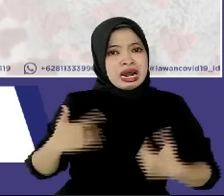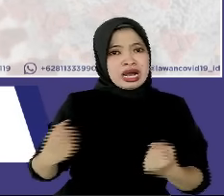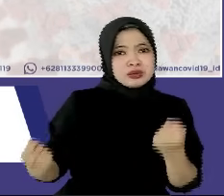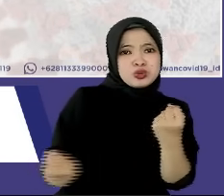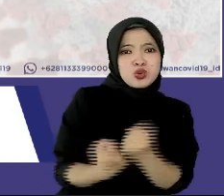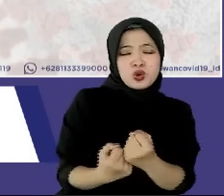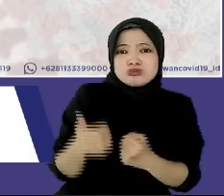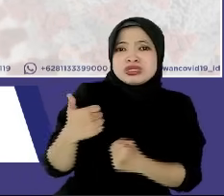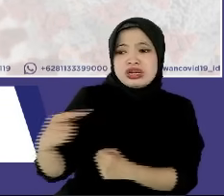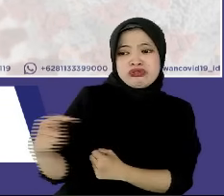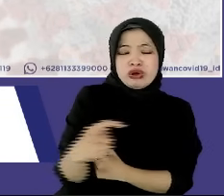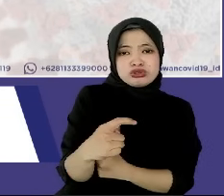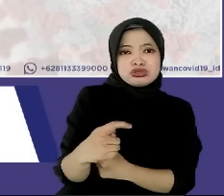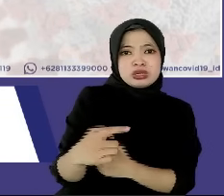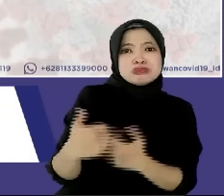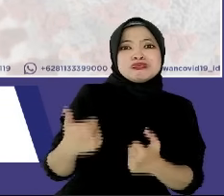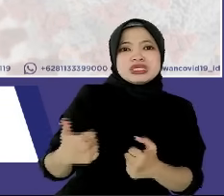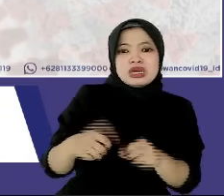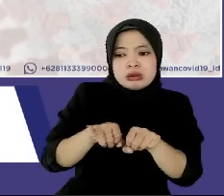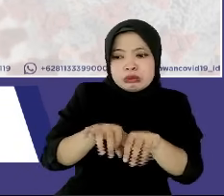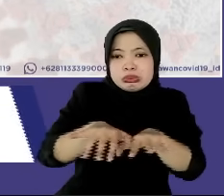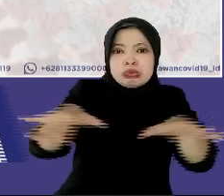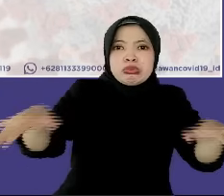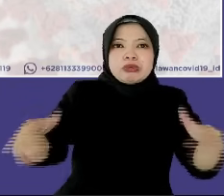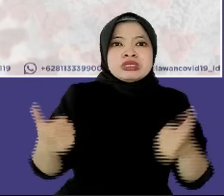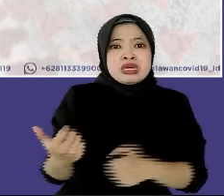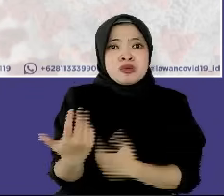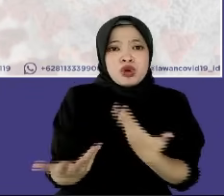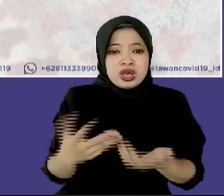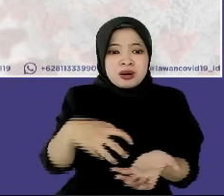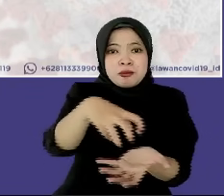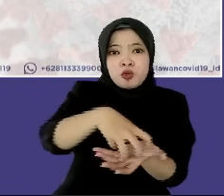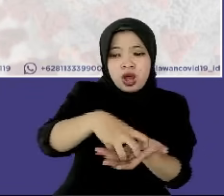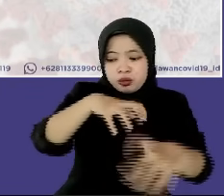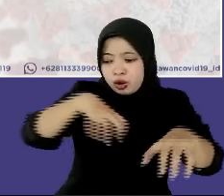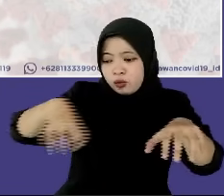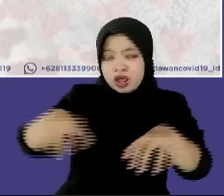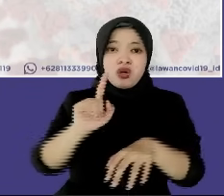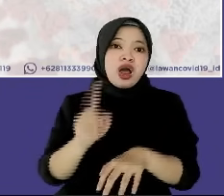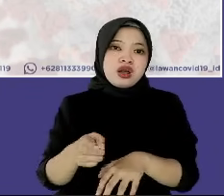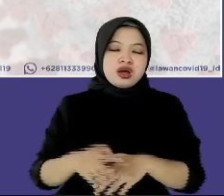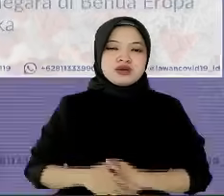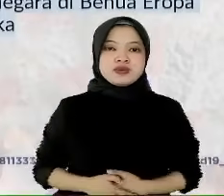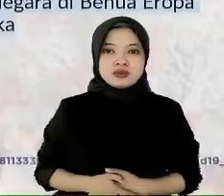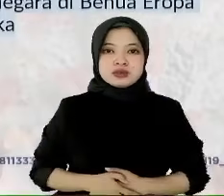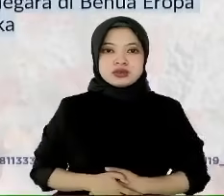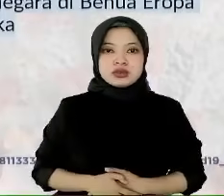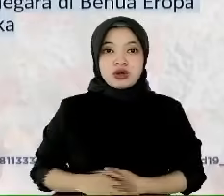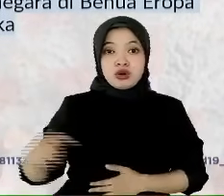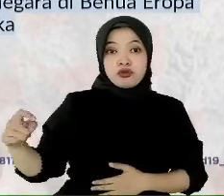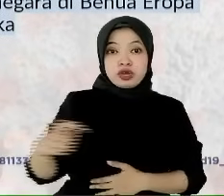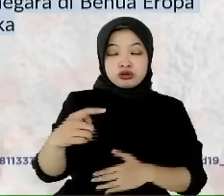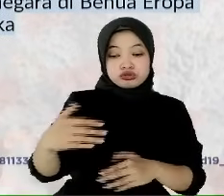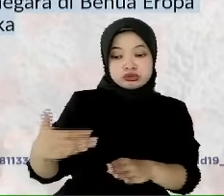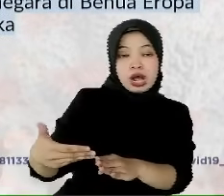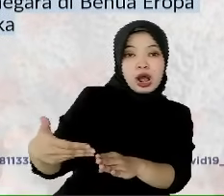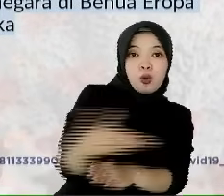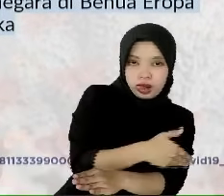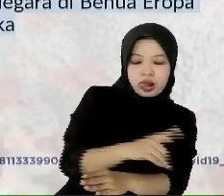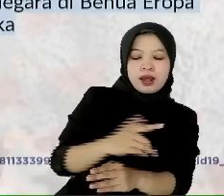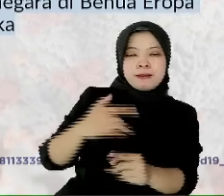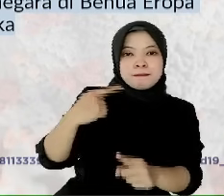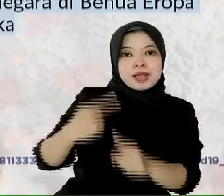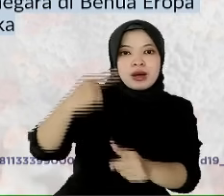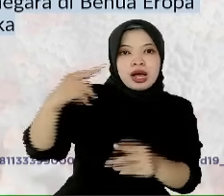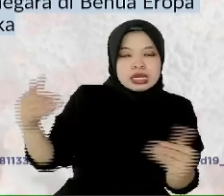peningkatan transmisinya yang cukup khas di tiap-tiap wilayah. Pada awalnya, kemunculan lonjakan kasus